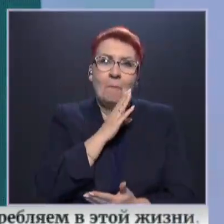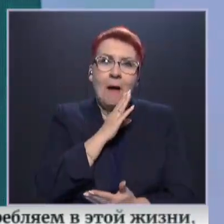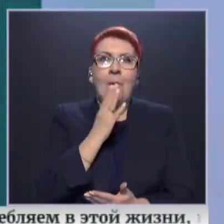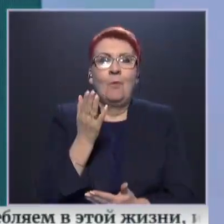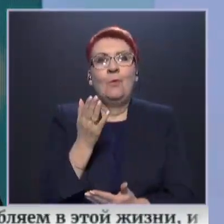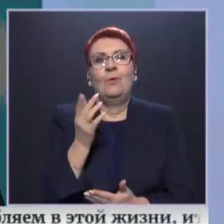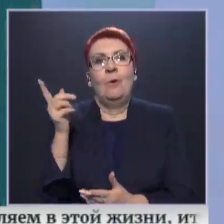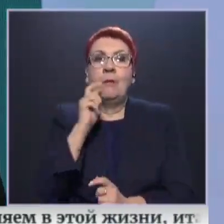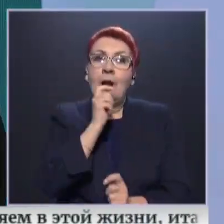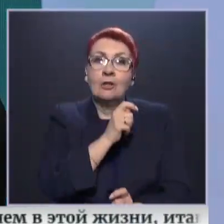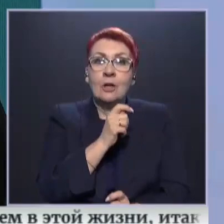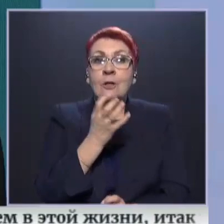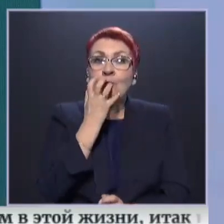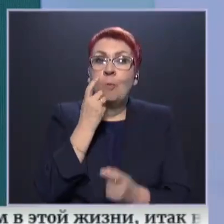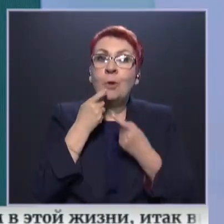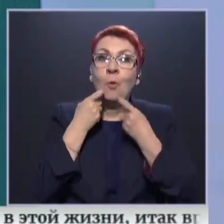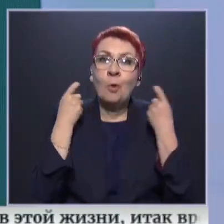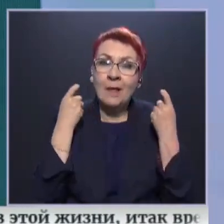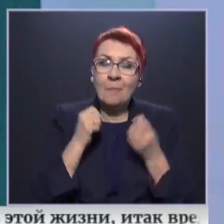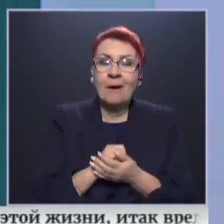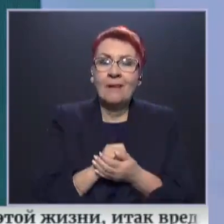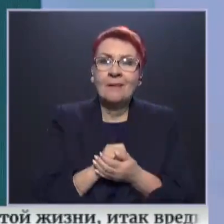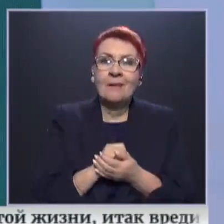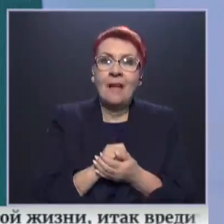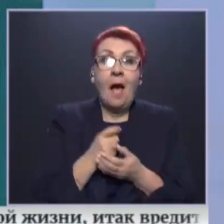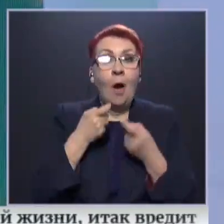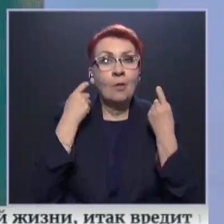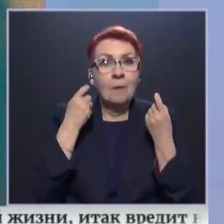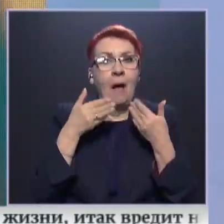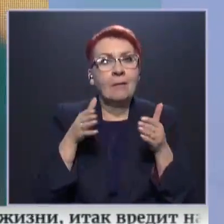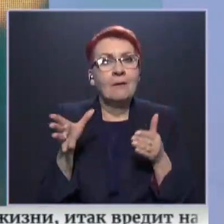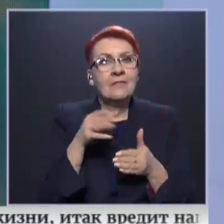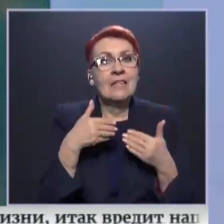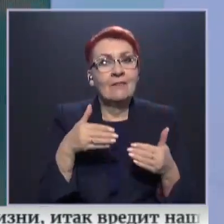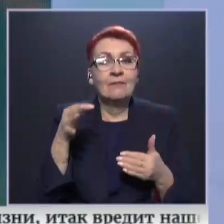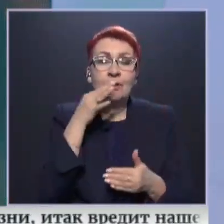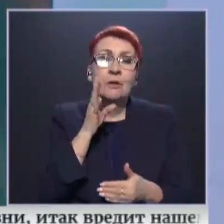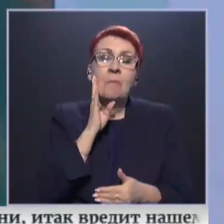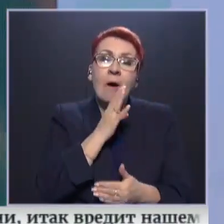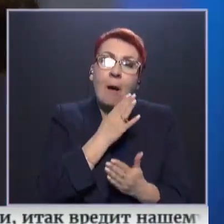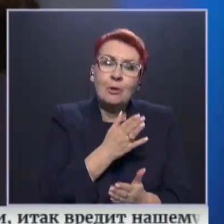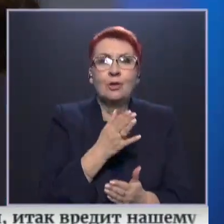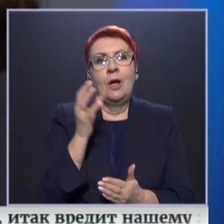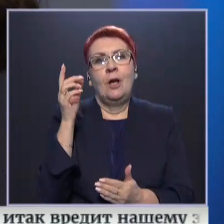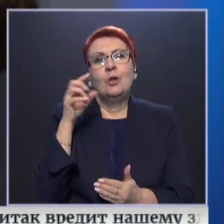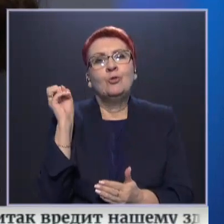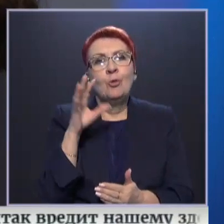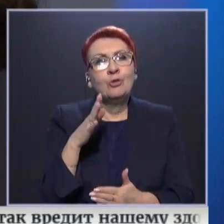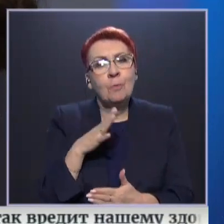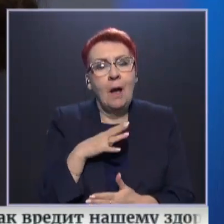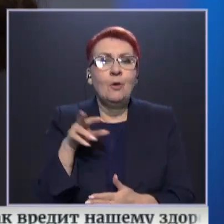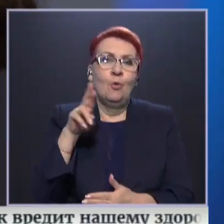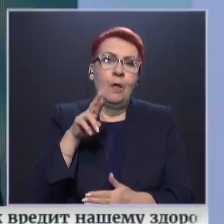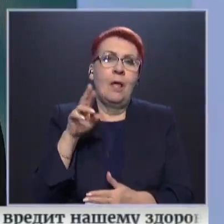теплой улыбкой, а улыбка раскрывает все двери. Мамочка, солнышко мое, я проснулась